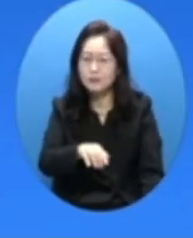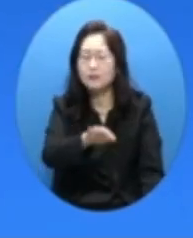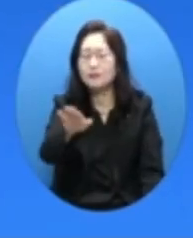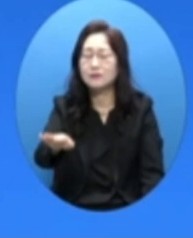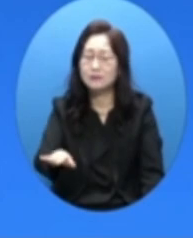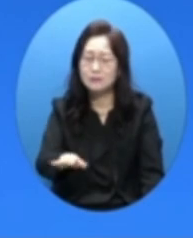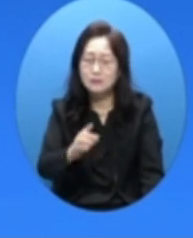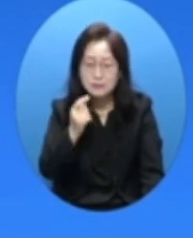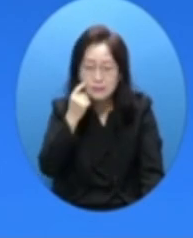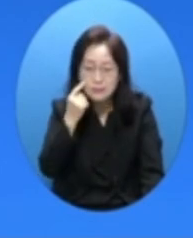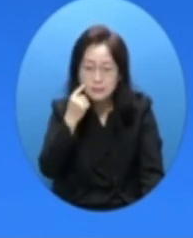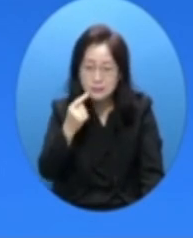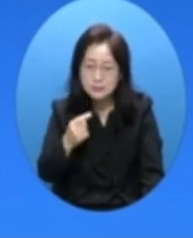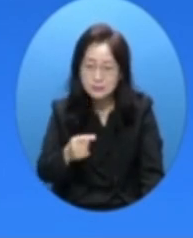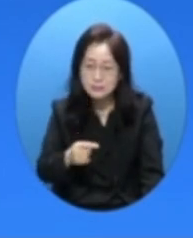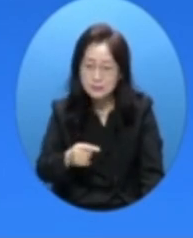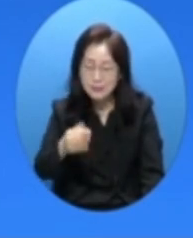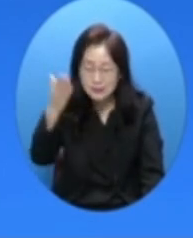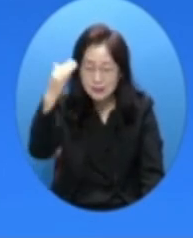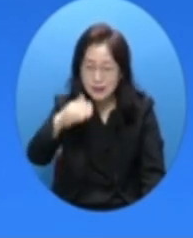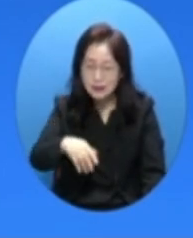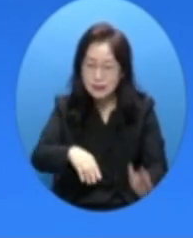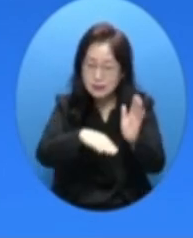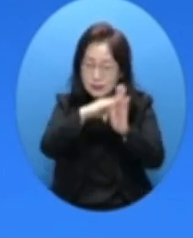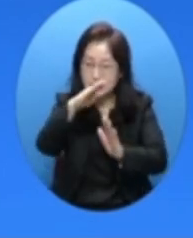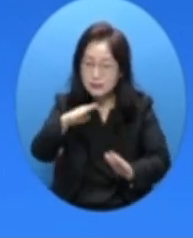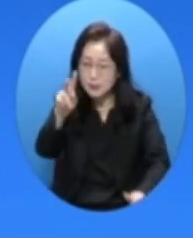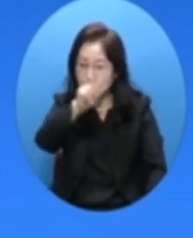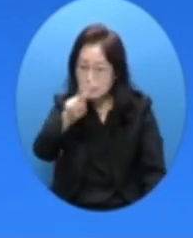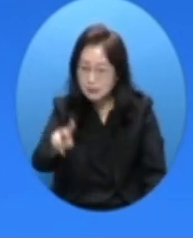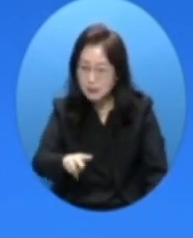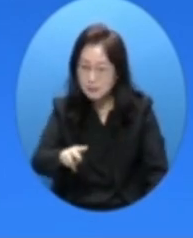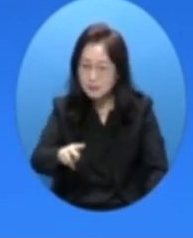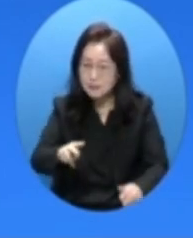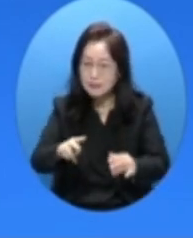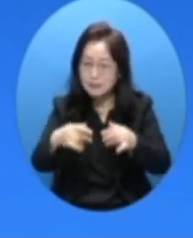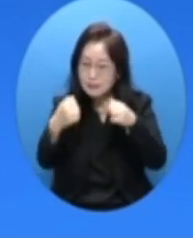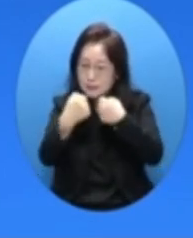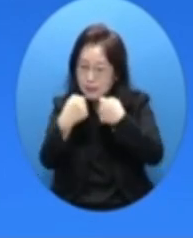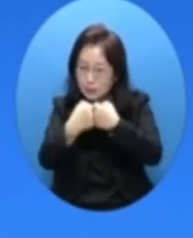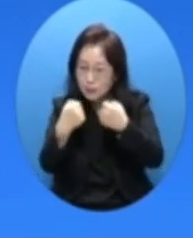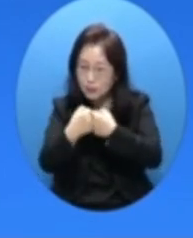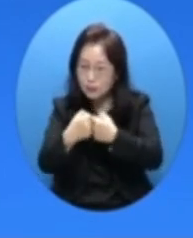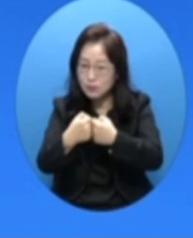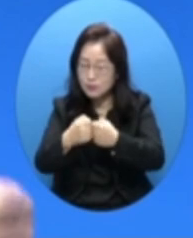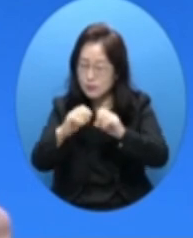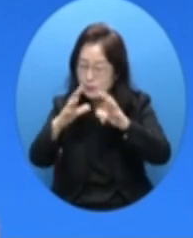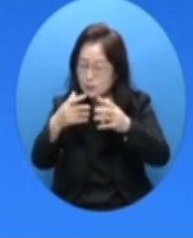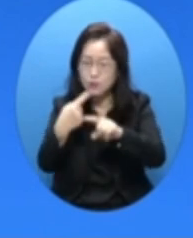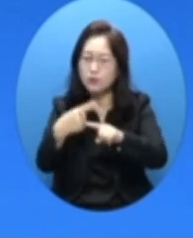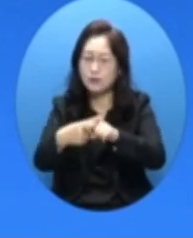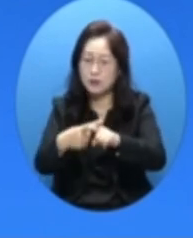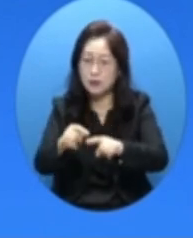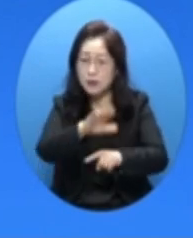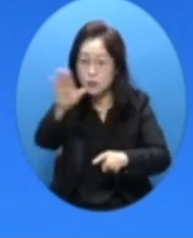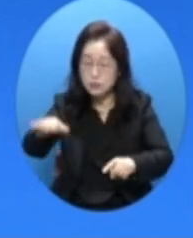싸 보지도 않고 피한 월남군이나 다름이 없습니다 우리가 다시 영적으로 강해야 됩니다 강하고 담대해야 됩니다 두려워